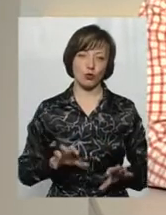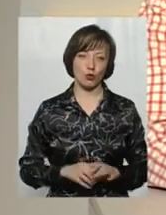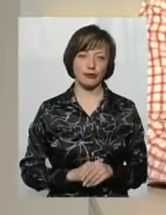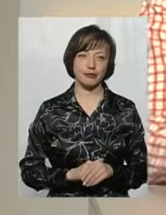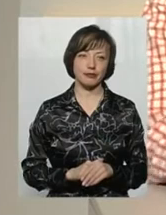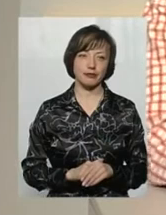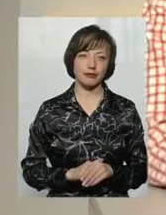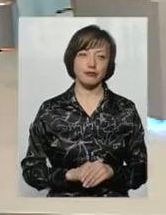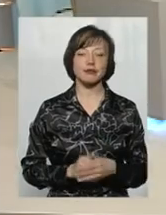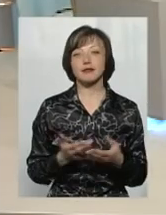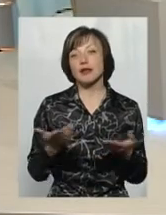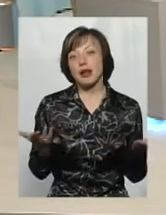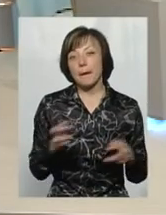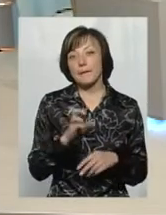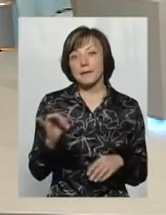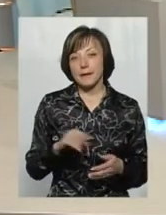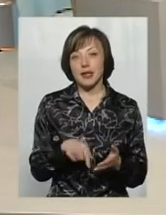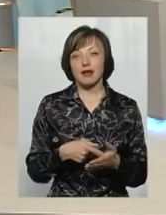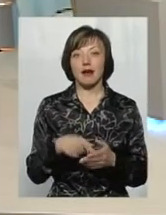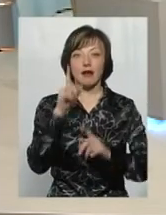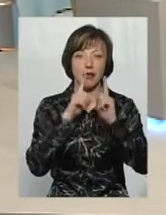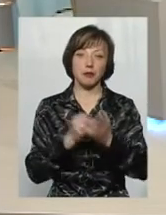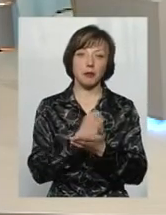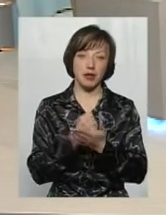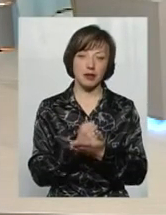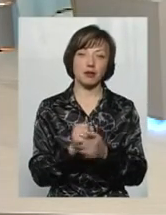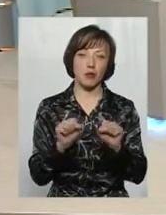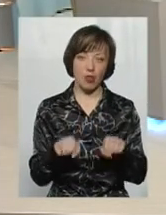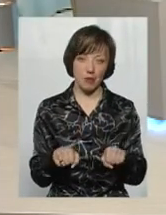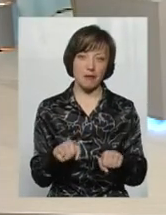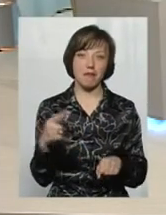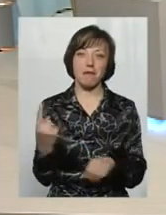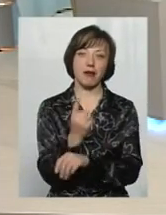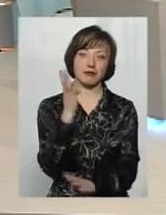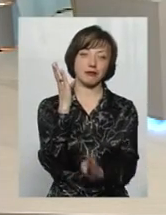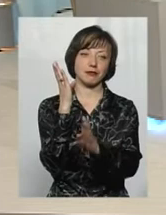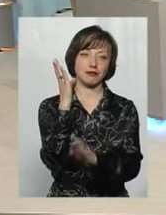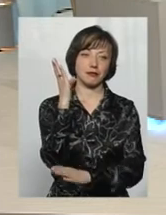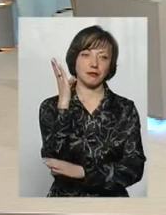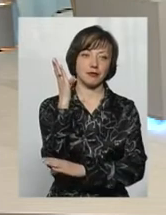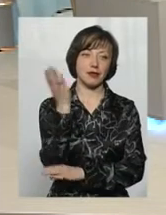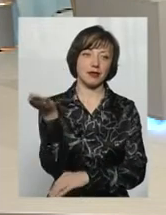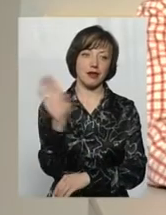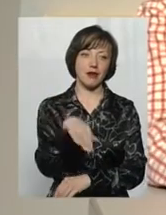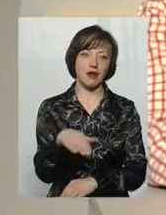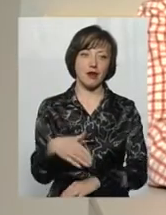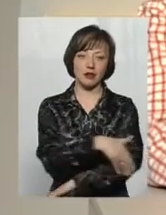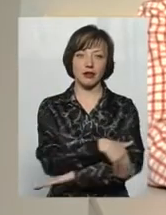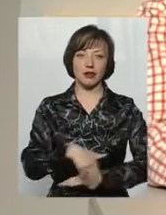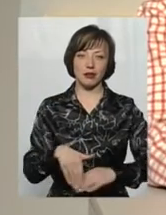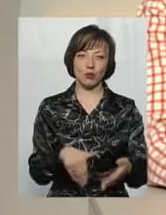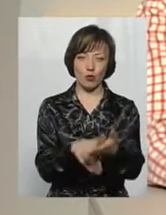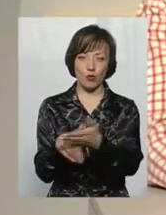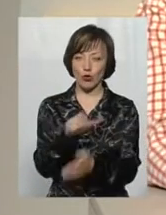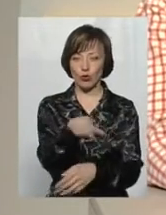Ось, якби, звичайно, якби міська рада могла прийняти, я думаю, ну, я би, мабуть, перше стояв під міську раду і казав би, давайте людям адресну допомогу.